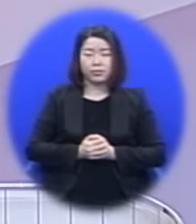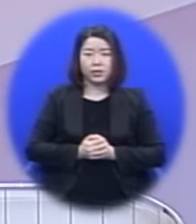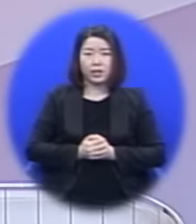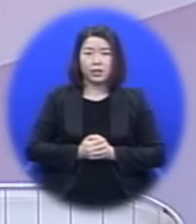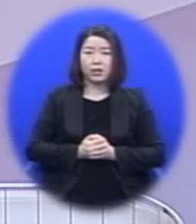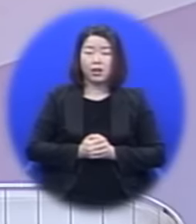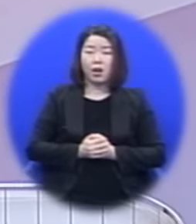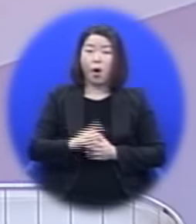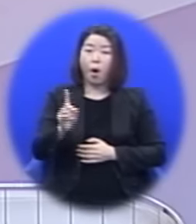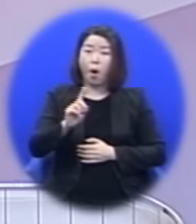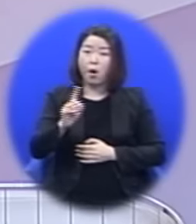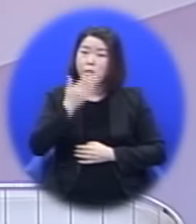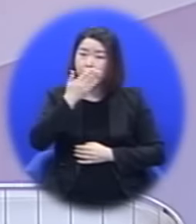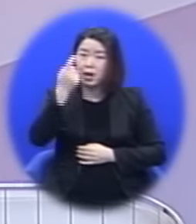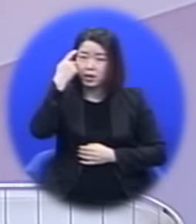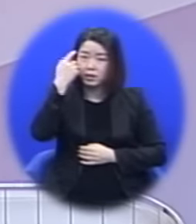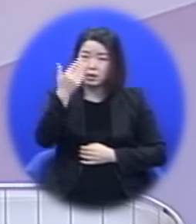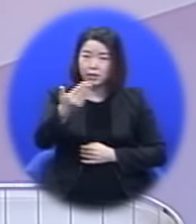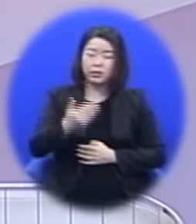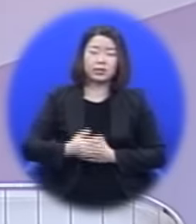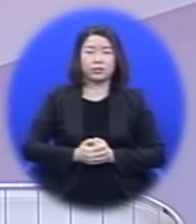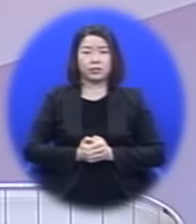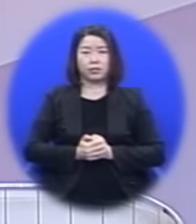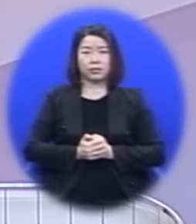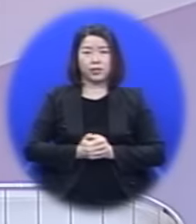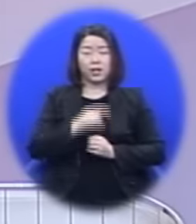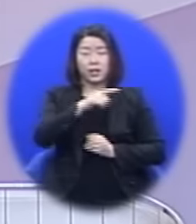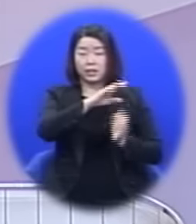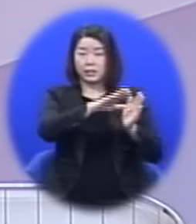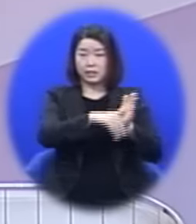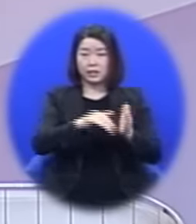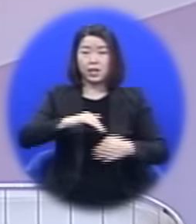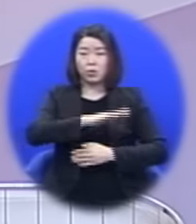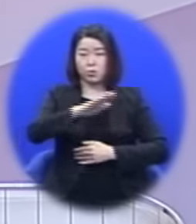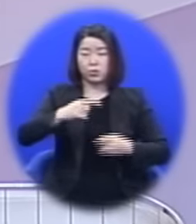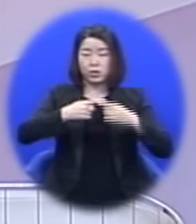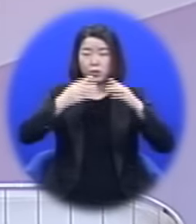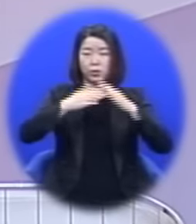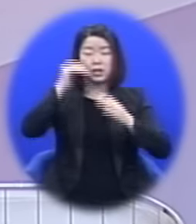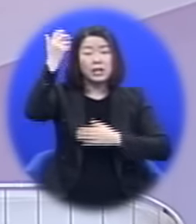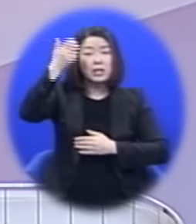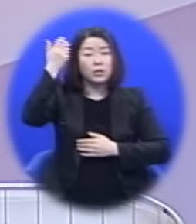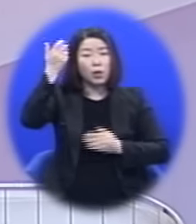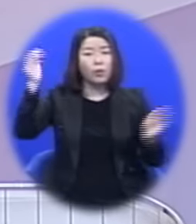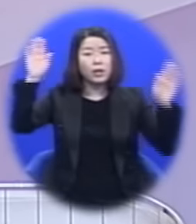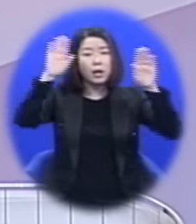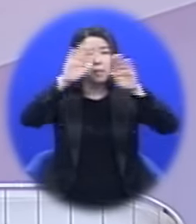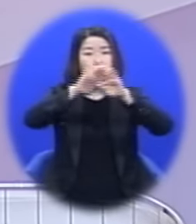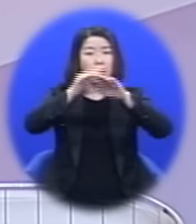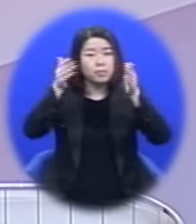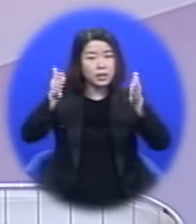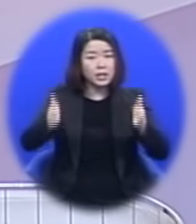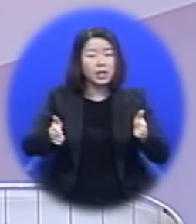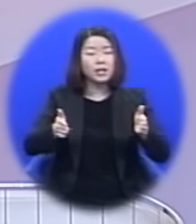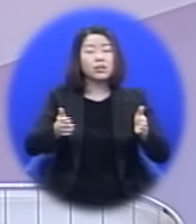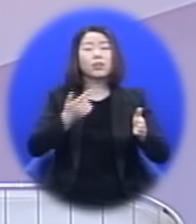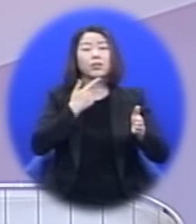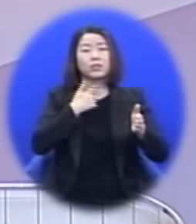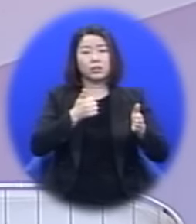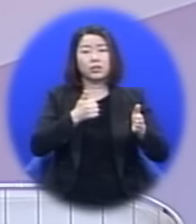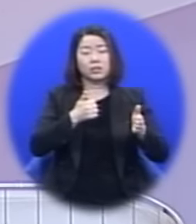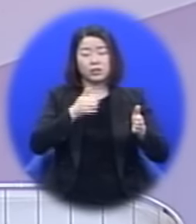경험했어요. 어째서 그럴 수 있었을까요? 그때 당시에 우리 교회는 영혼의 밤의 기간이었기 때문에